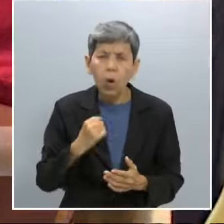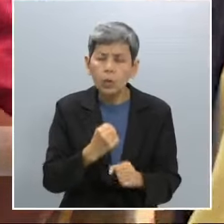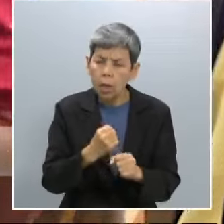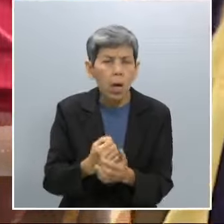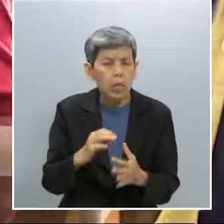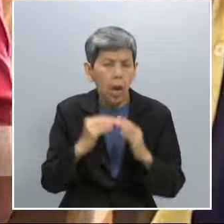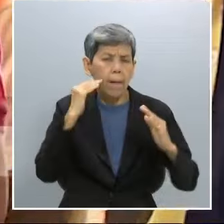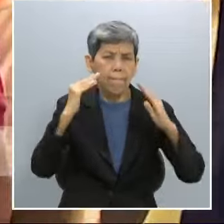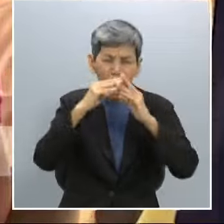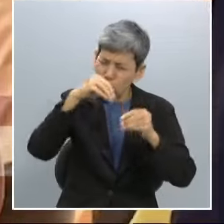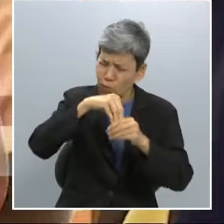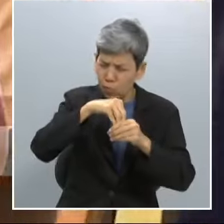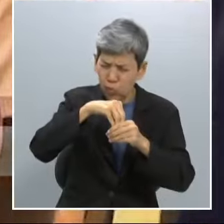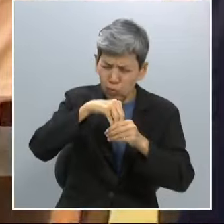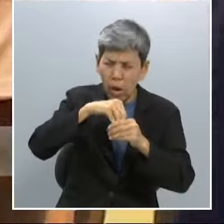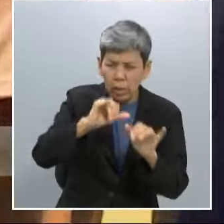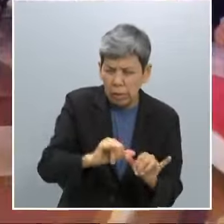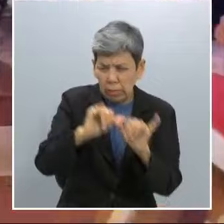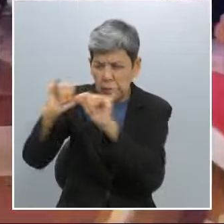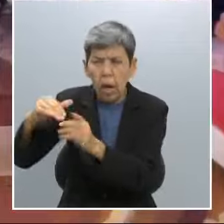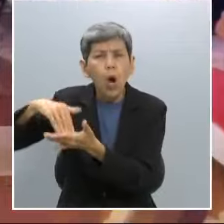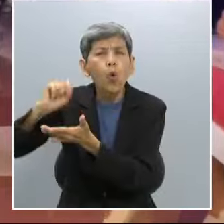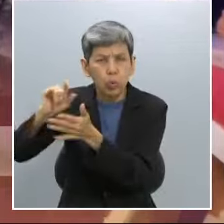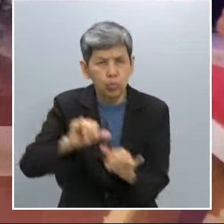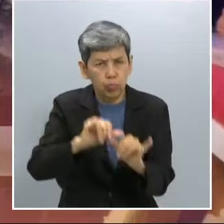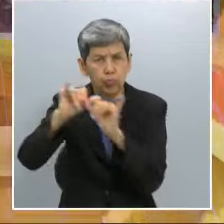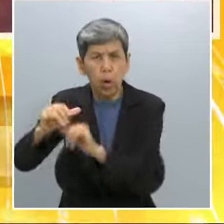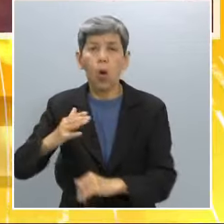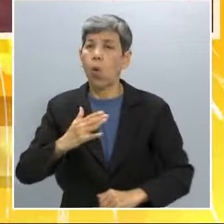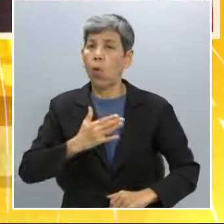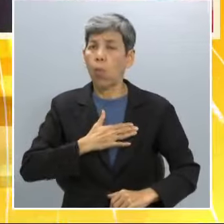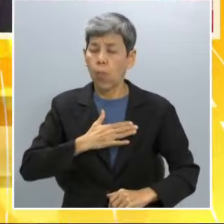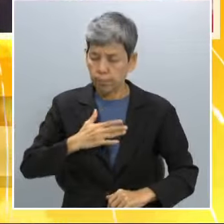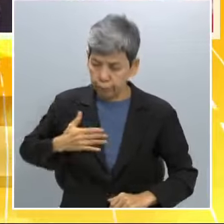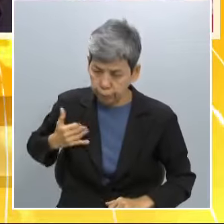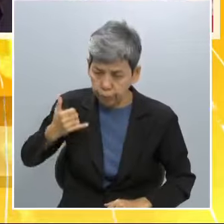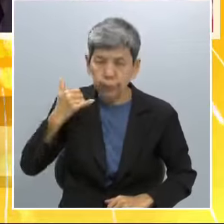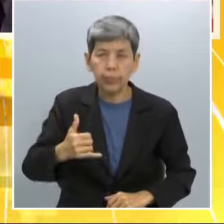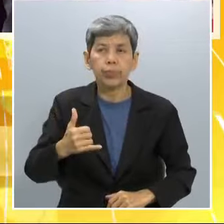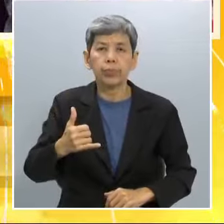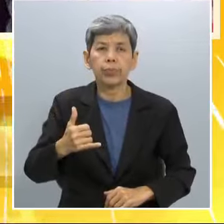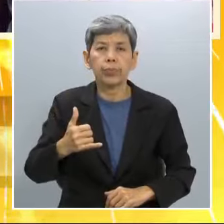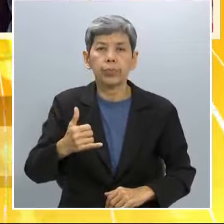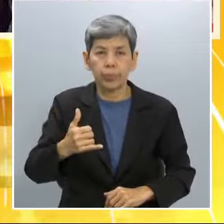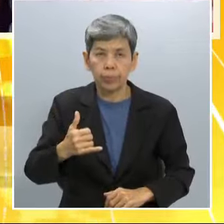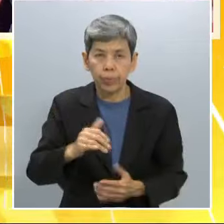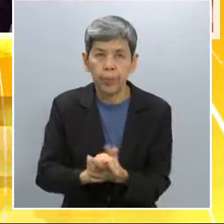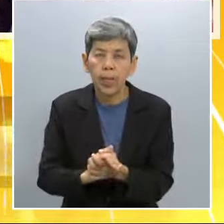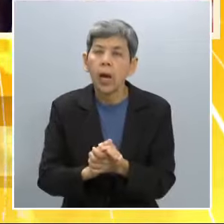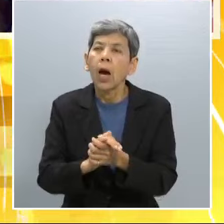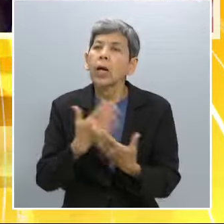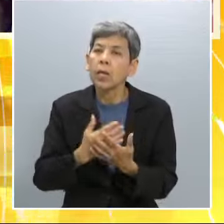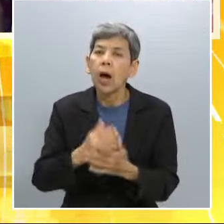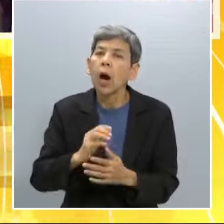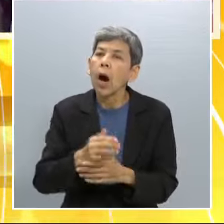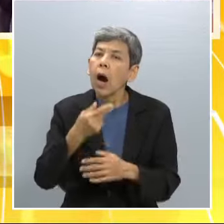จากบ้านเพราะว่าผมก็ไม่มีอันตรายวันที่ตัวผมเองก็มาประธานนะครับท่านอธิบดีปกครองเนี่ยเป็น